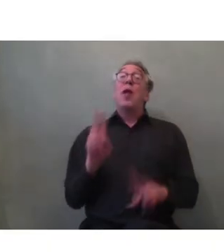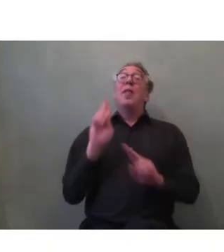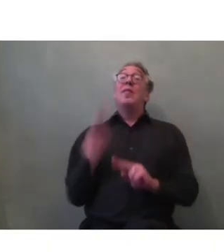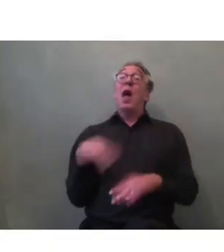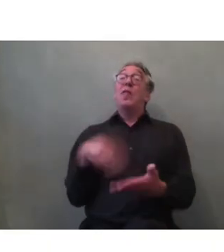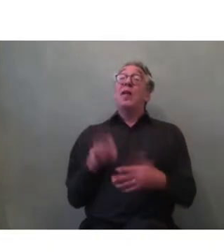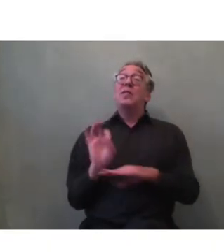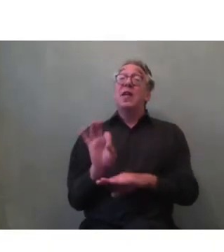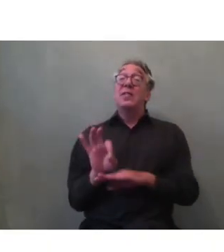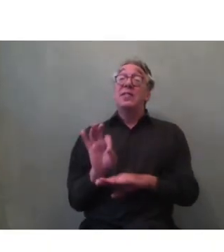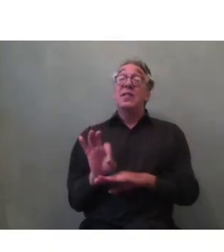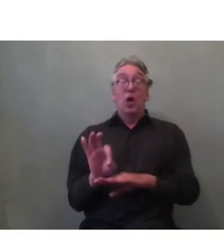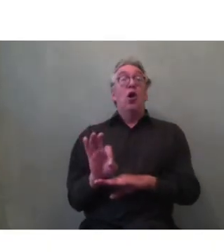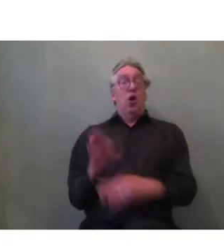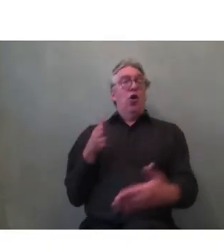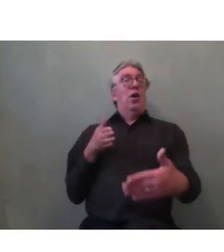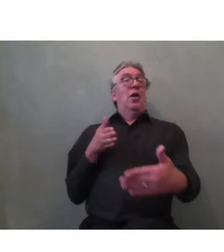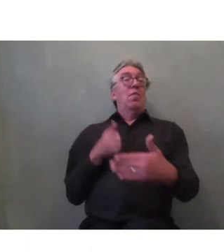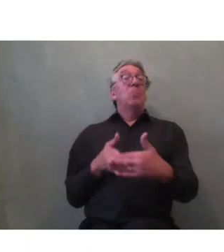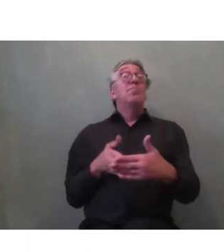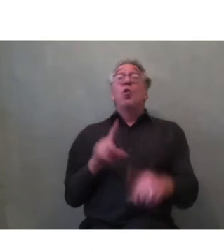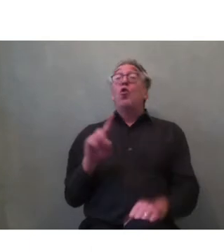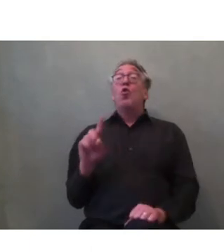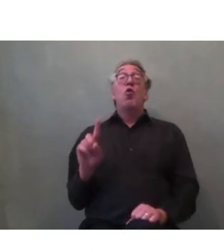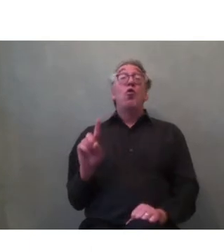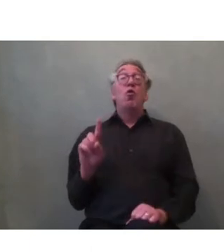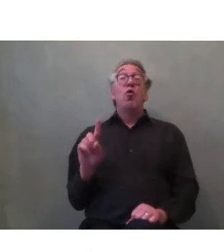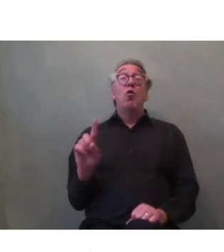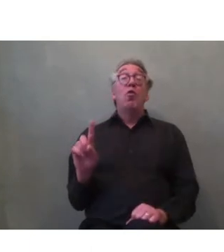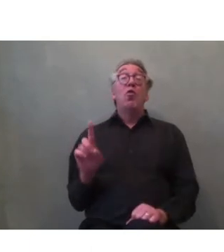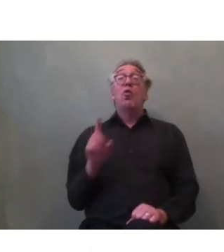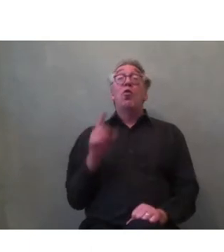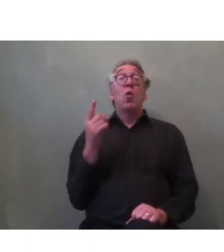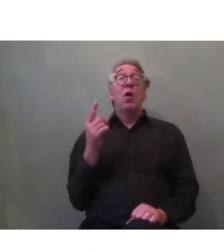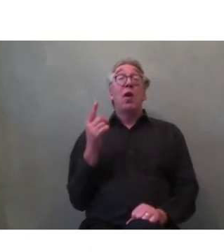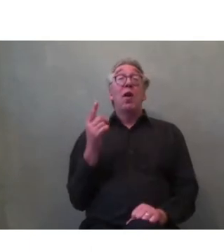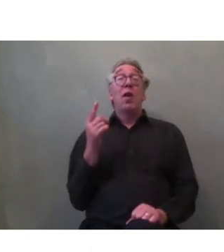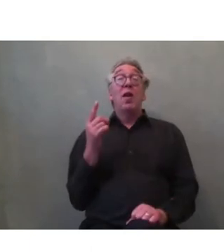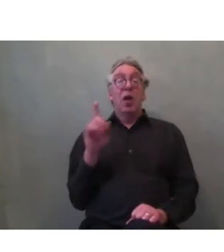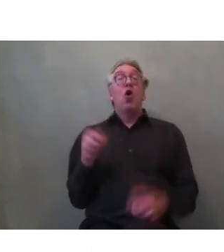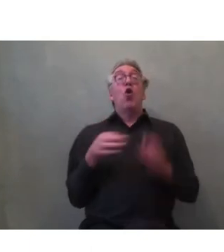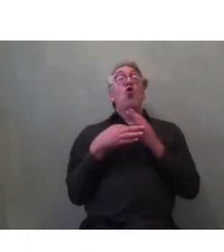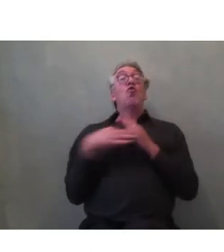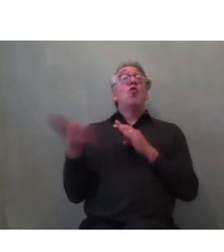de belemmeringen die ervaren worden met name weer, zitten die met name weer in het vervoer terug naar huis.